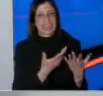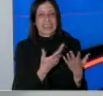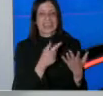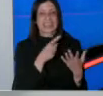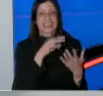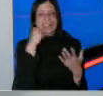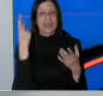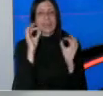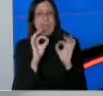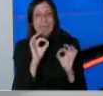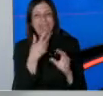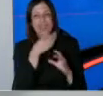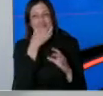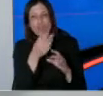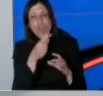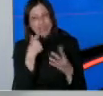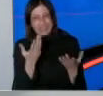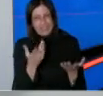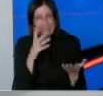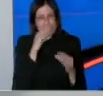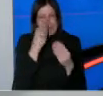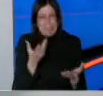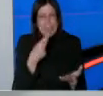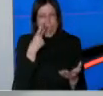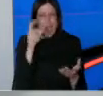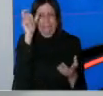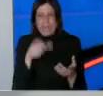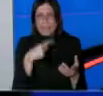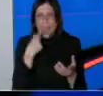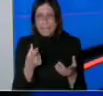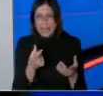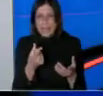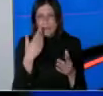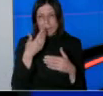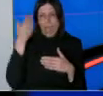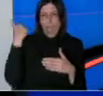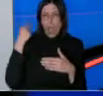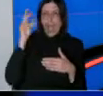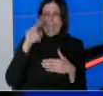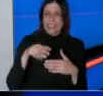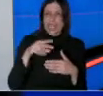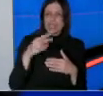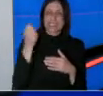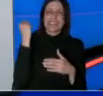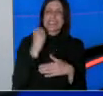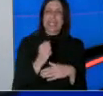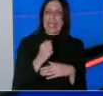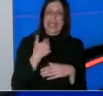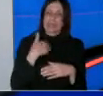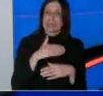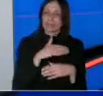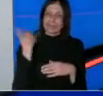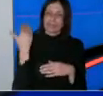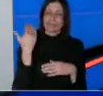הוא רק תשאלו אותו, הוא יגיד את הדברים. תגיד לי, מה אתה מדבר? אתה לא רואה שהבן אדם אומר את זה, ומאחורה יש לו סכין קומנדו בגב, דאעש רוצים לעשות לו?